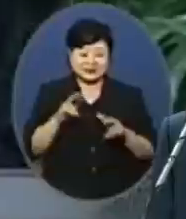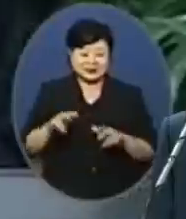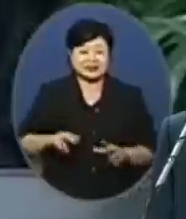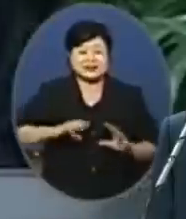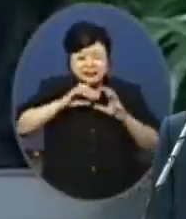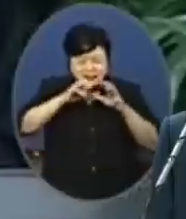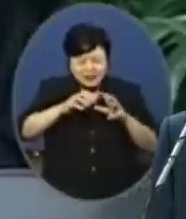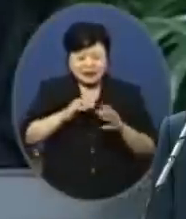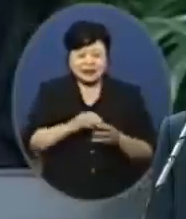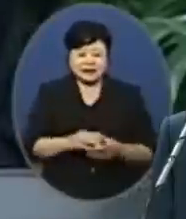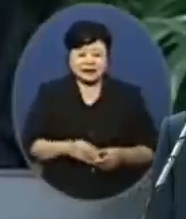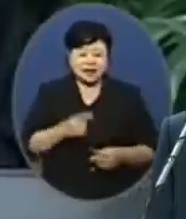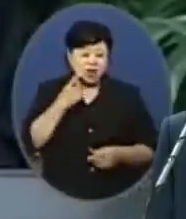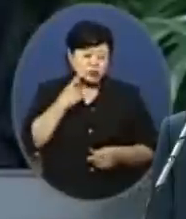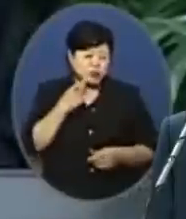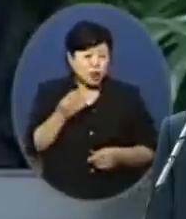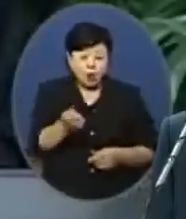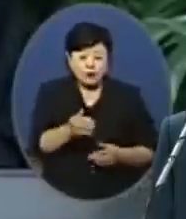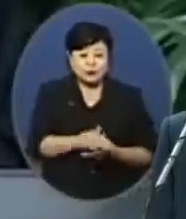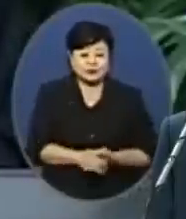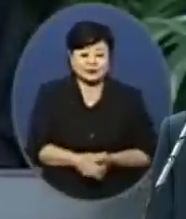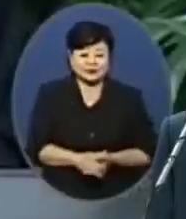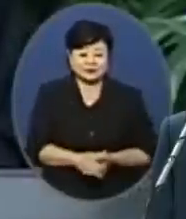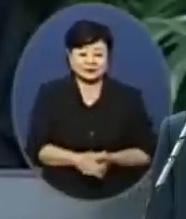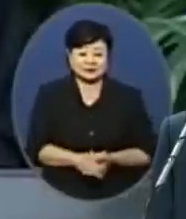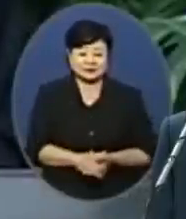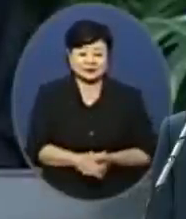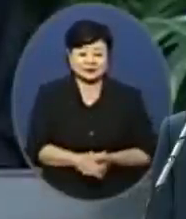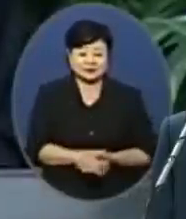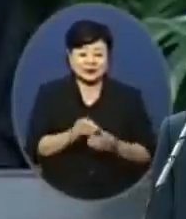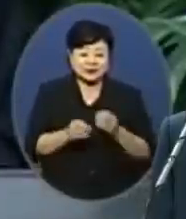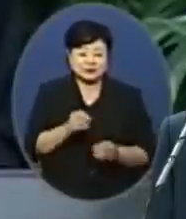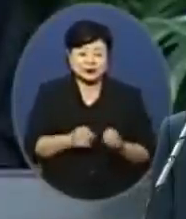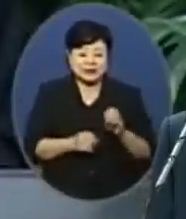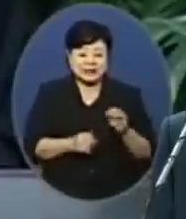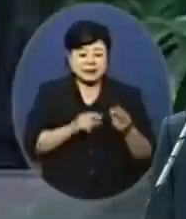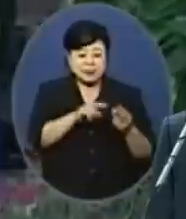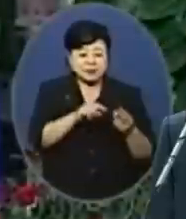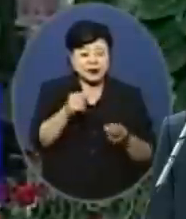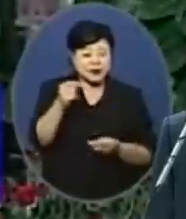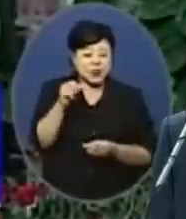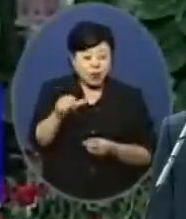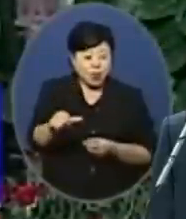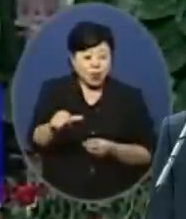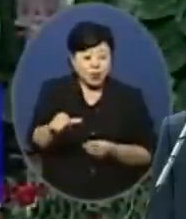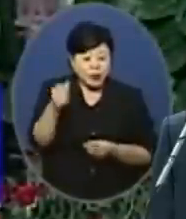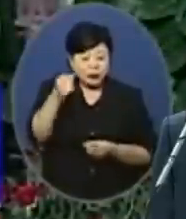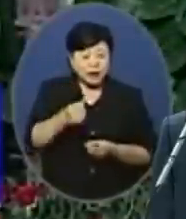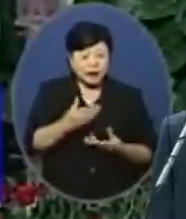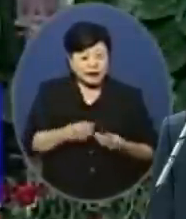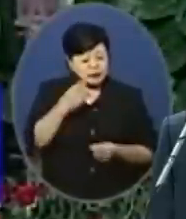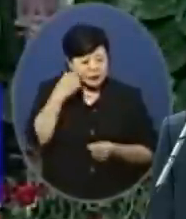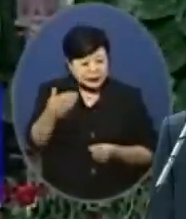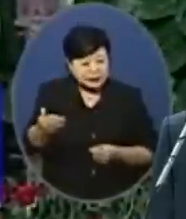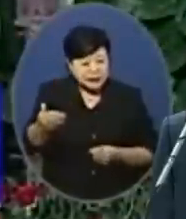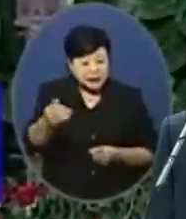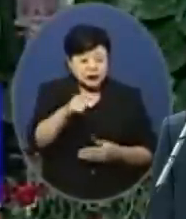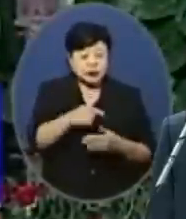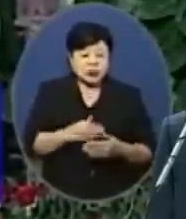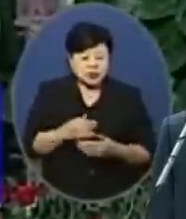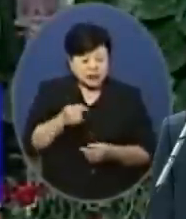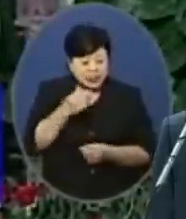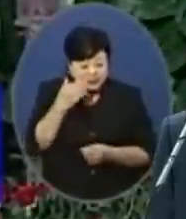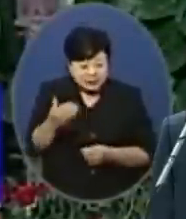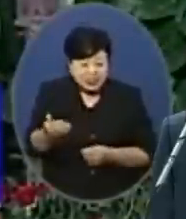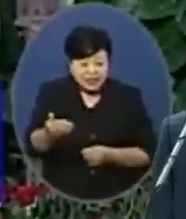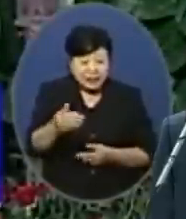세상에 부러운 것이 없습니다. 시편 42편 5절에 내 영혼아 내가 어찌하여 낙심하며 어찌하여 내 속에